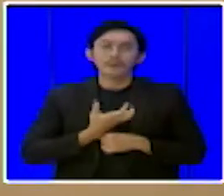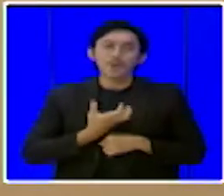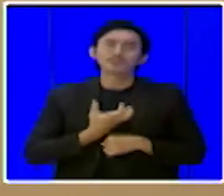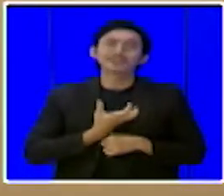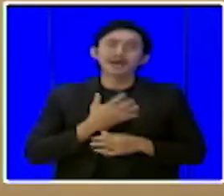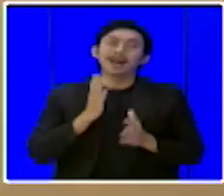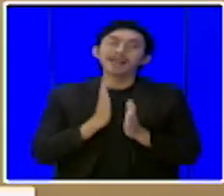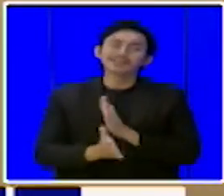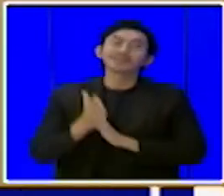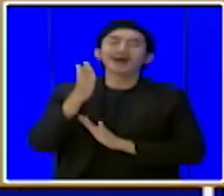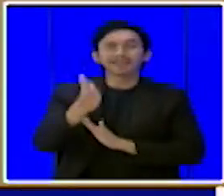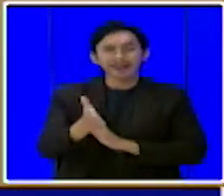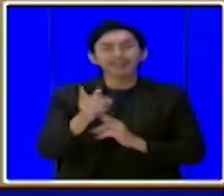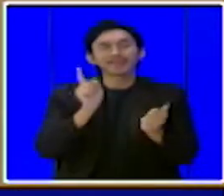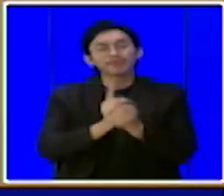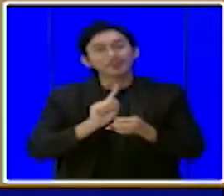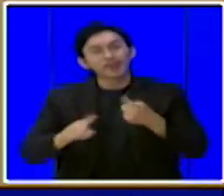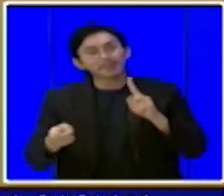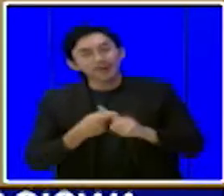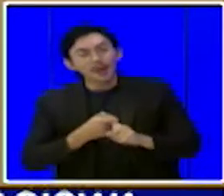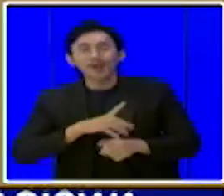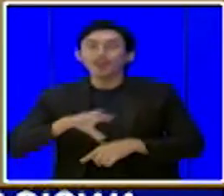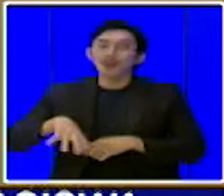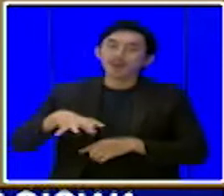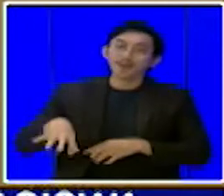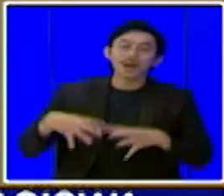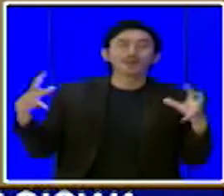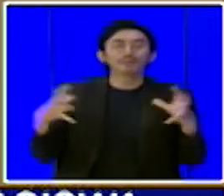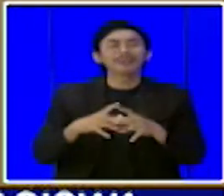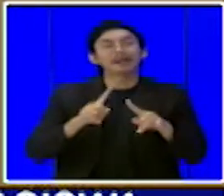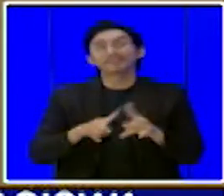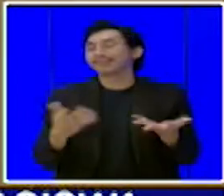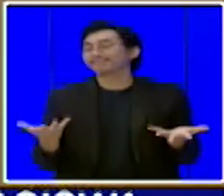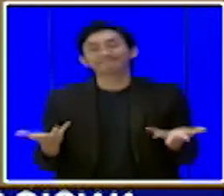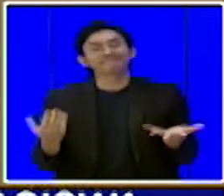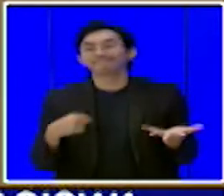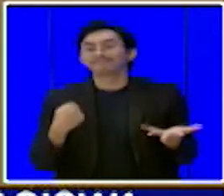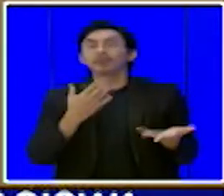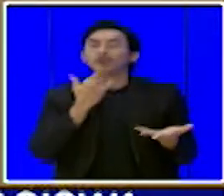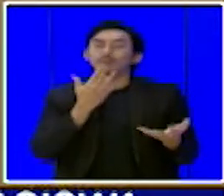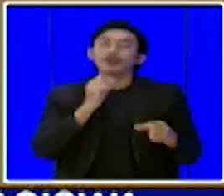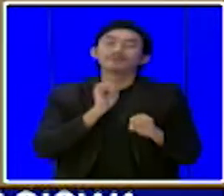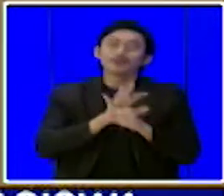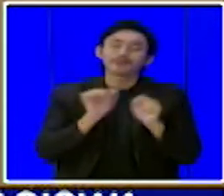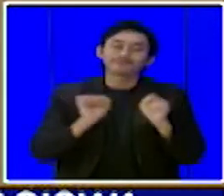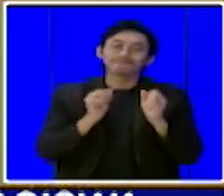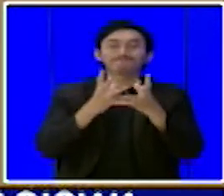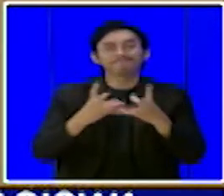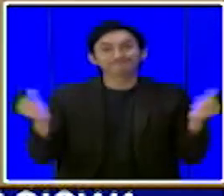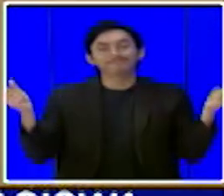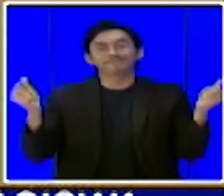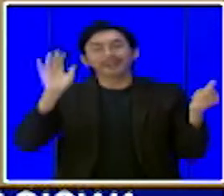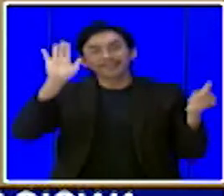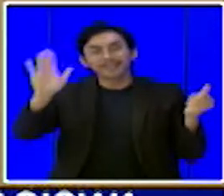teman-teman yang lain dan keluarga ya pasti. Semoga cepat hilang, cepat reda agar teman-teman yang lain bisa